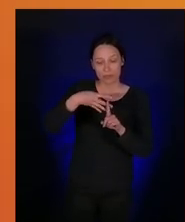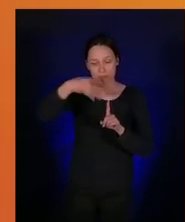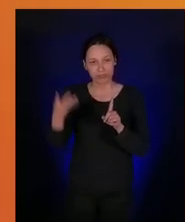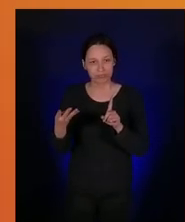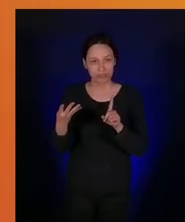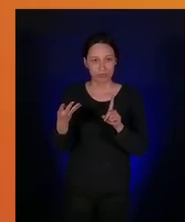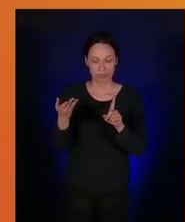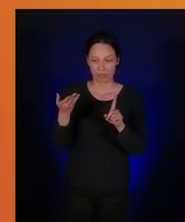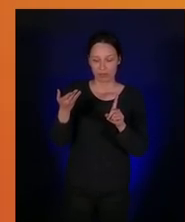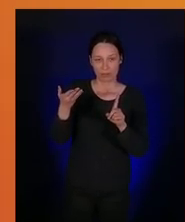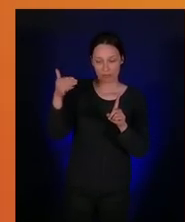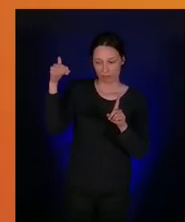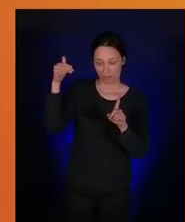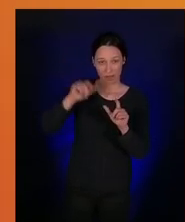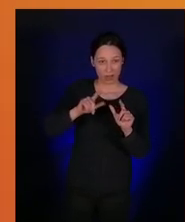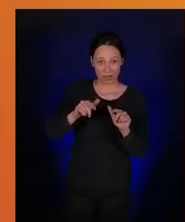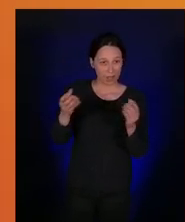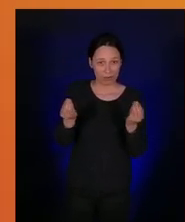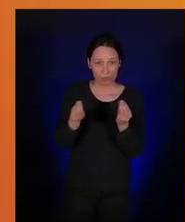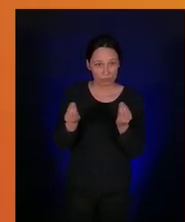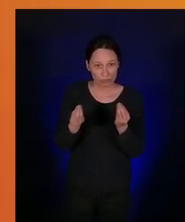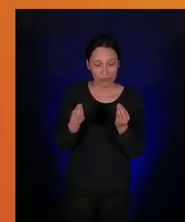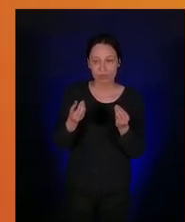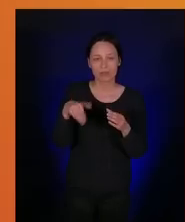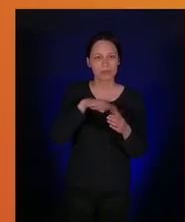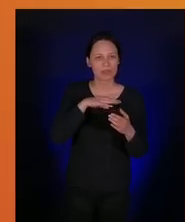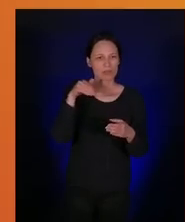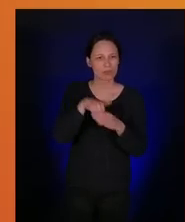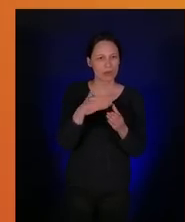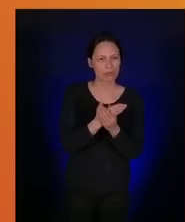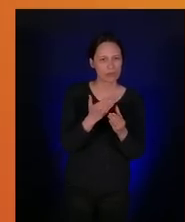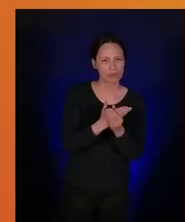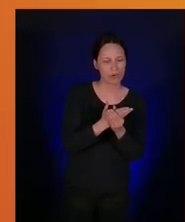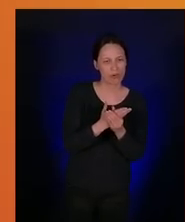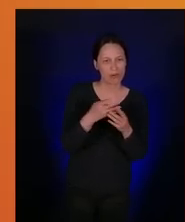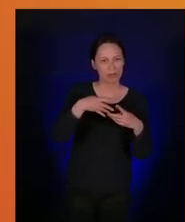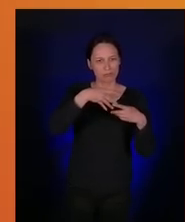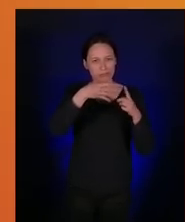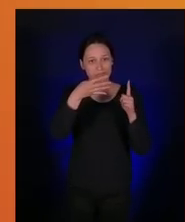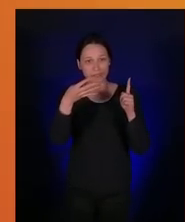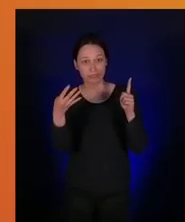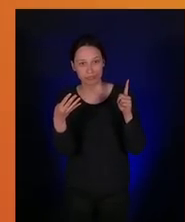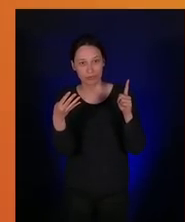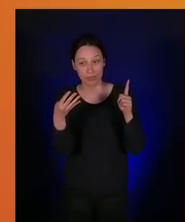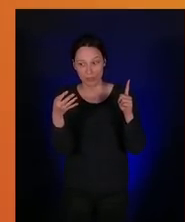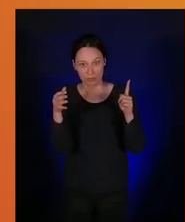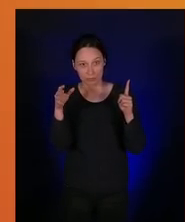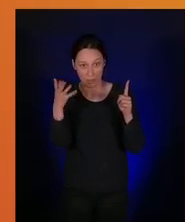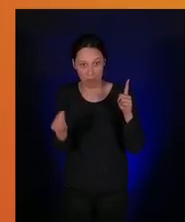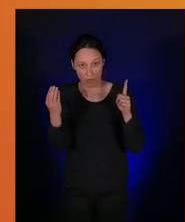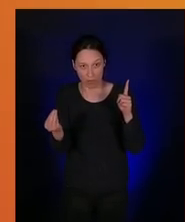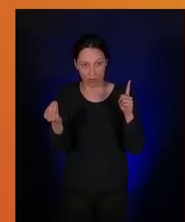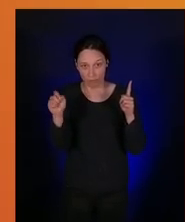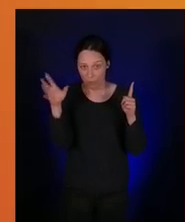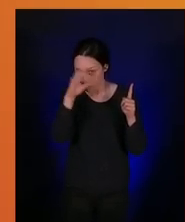LGBTQIA+, parce que dans le document, c'est LGBTQI, donc il y en manque encore un peu plus, alors que cette population est